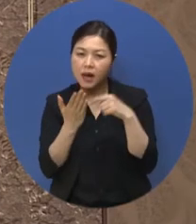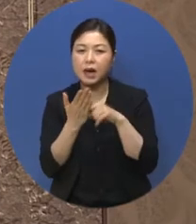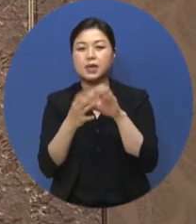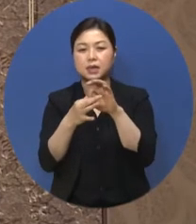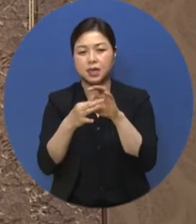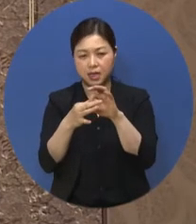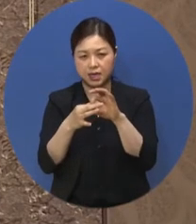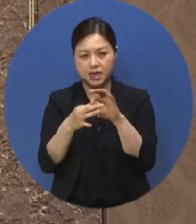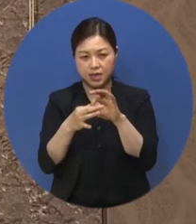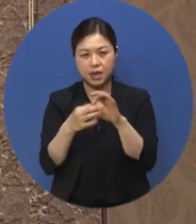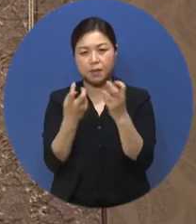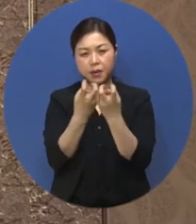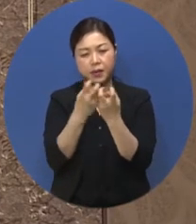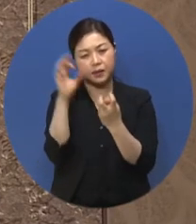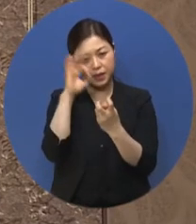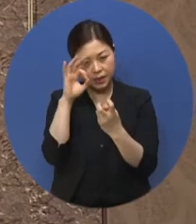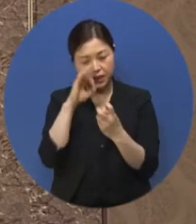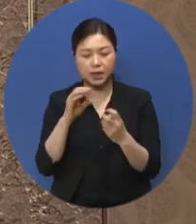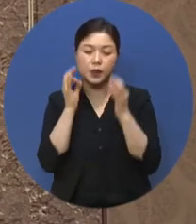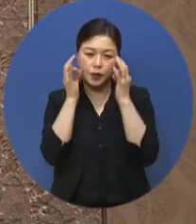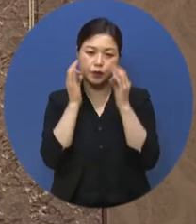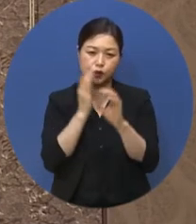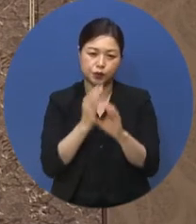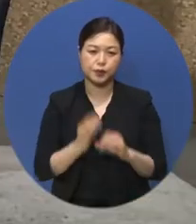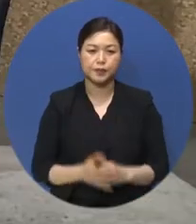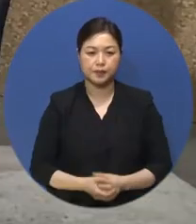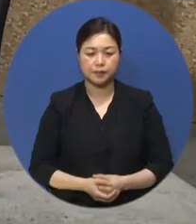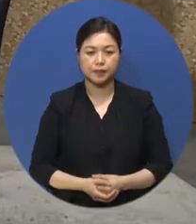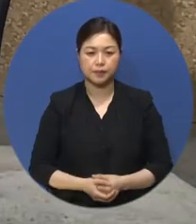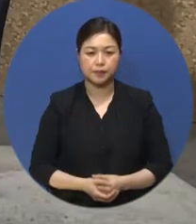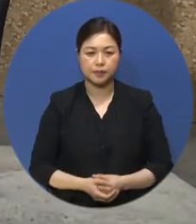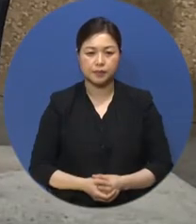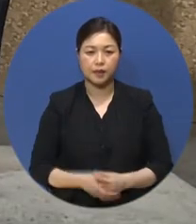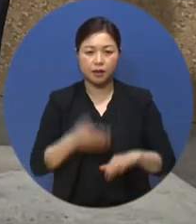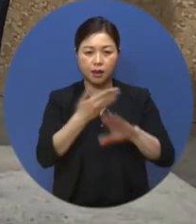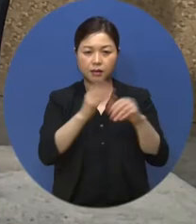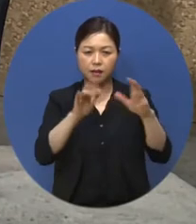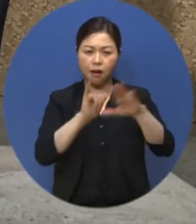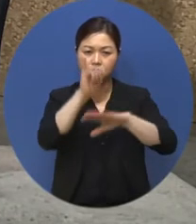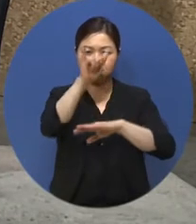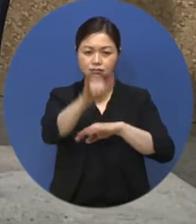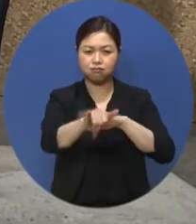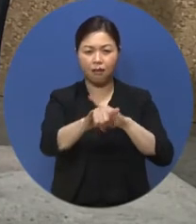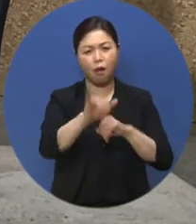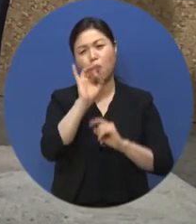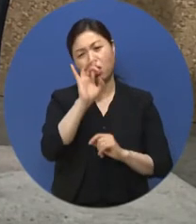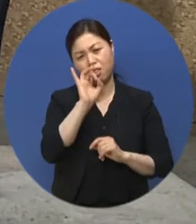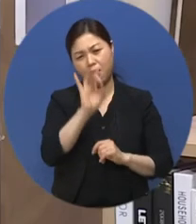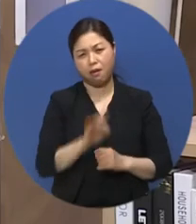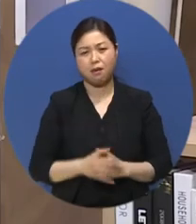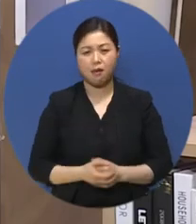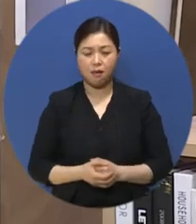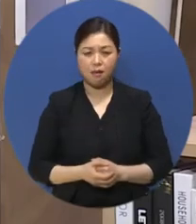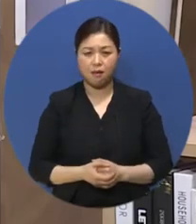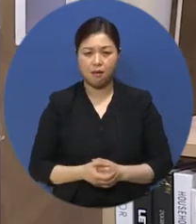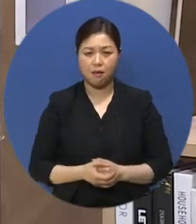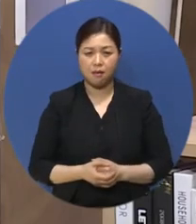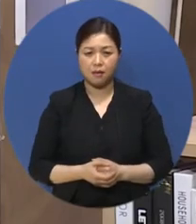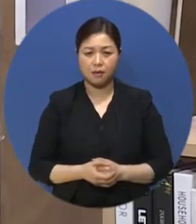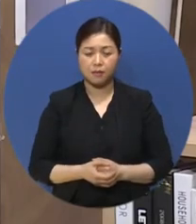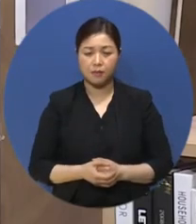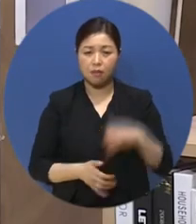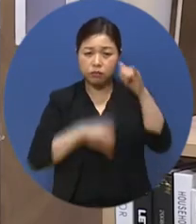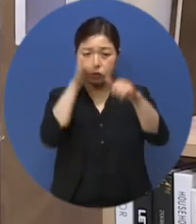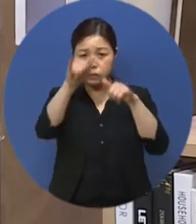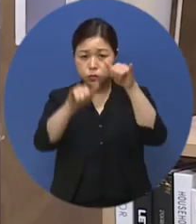있는 그런 방법을 좀 찾아보려고 하고 있습니다. 네. 그런데 이제 해외 여행은 꿈도 못 꾸는 상황이 돼버렸고 사실 이제 해외